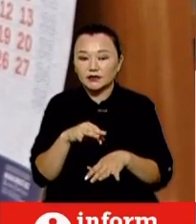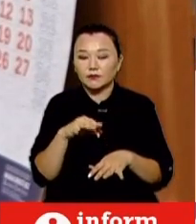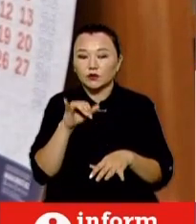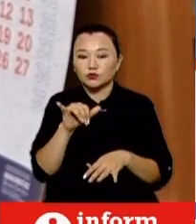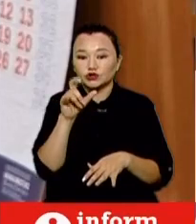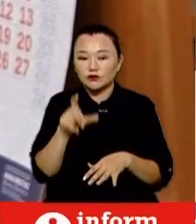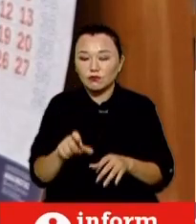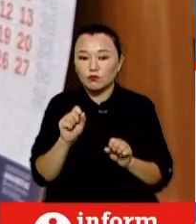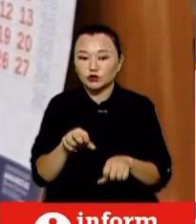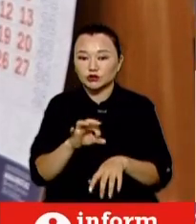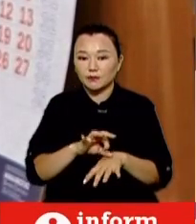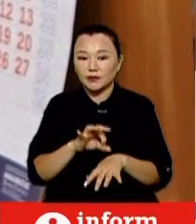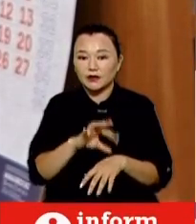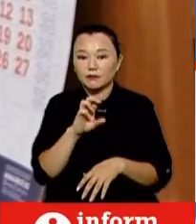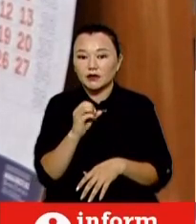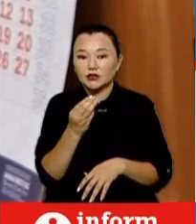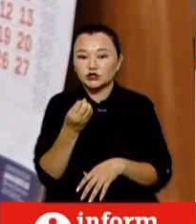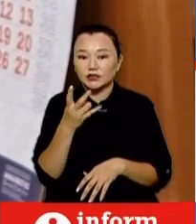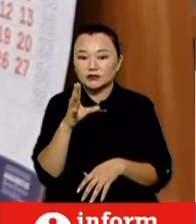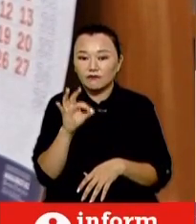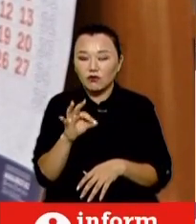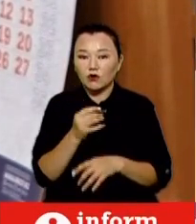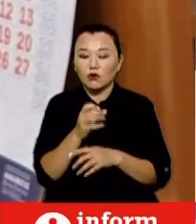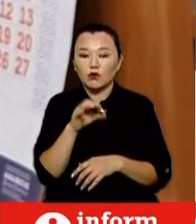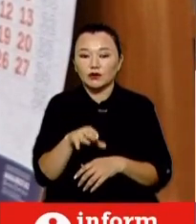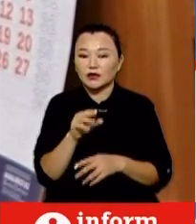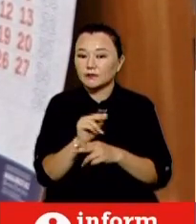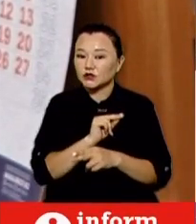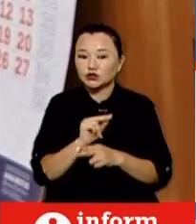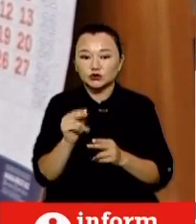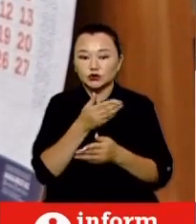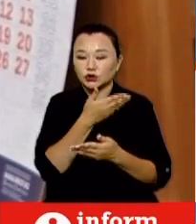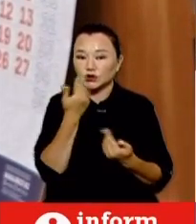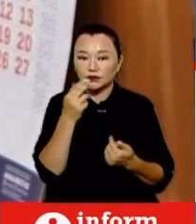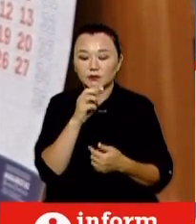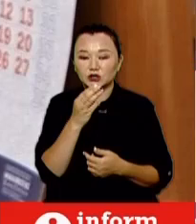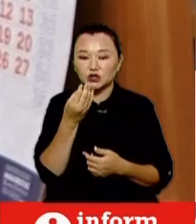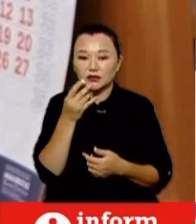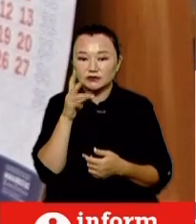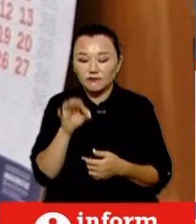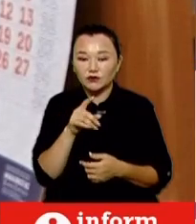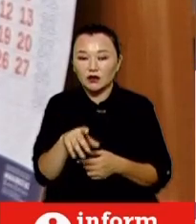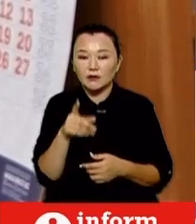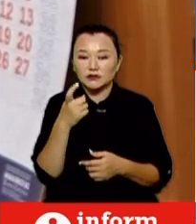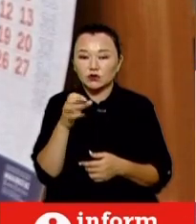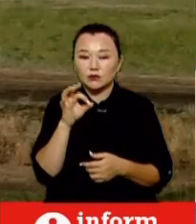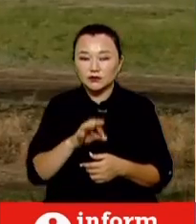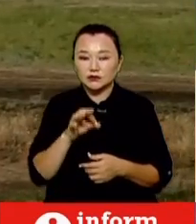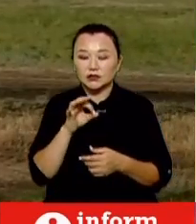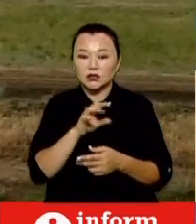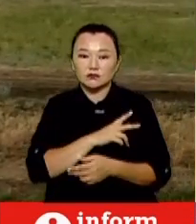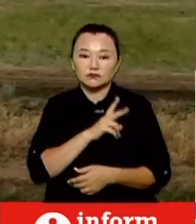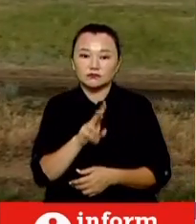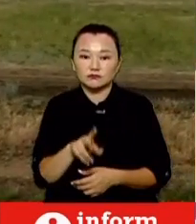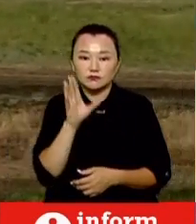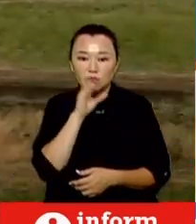Человек может заболеть бешенством, а бешенство не лечится. Лечится там стопроцентный летальный исход. Отмечу,